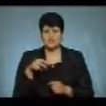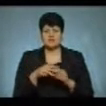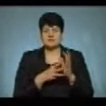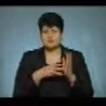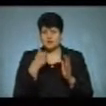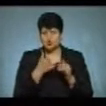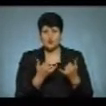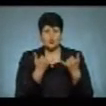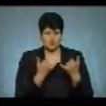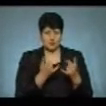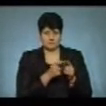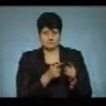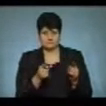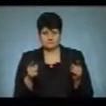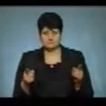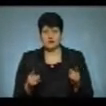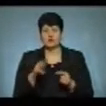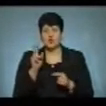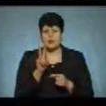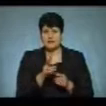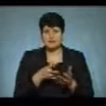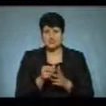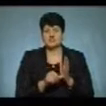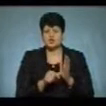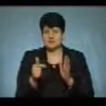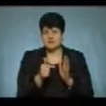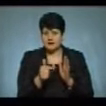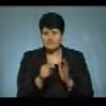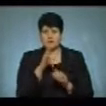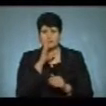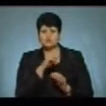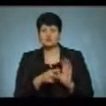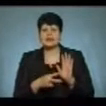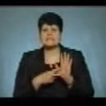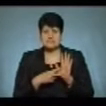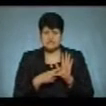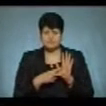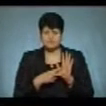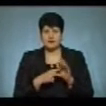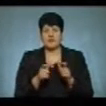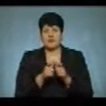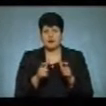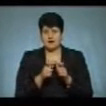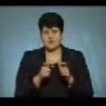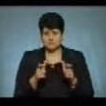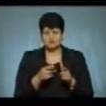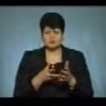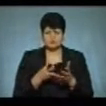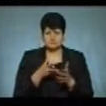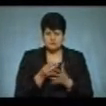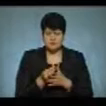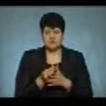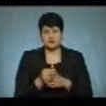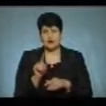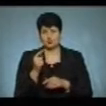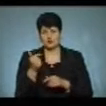2018 і сьогодні у тролейбусах пасажири оплачують 6 гривень, у маршрутках – 7. При розрахунку карткою тернополянина або ж електронним квитком